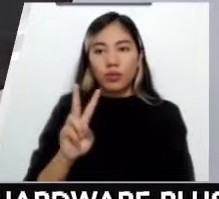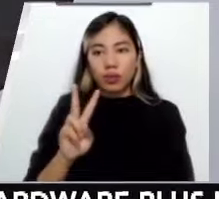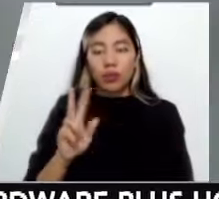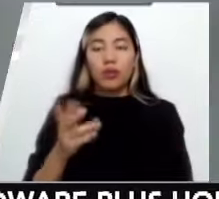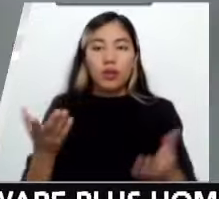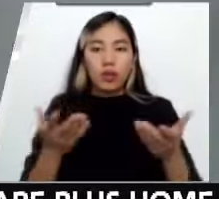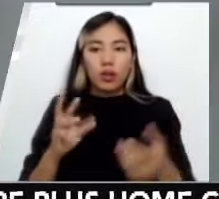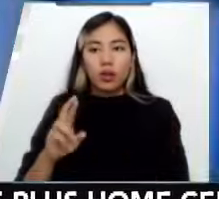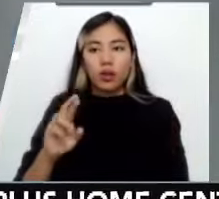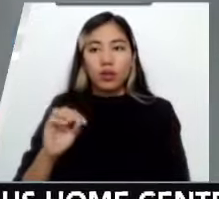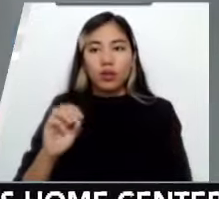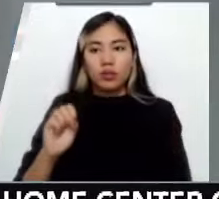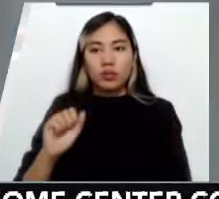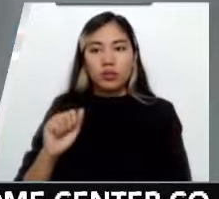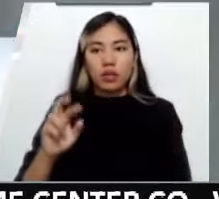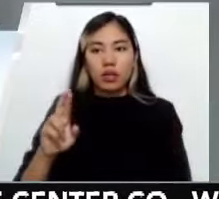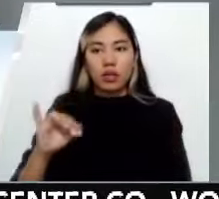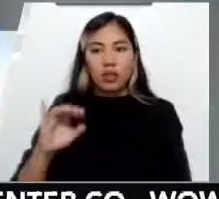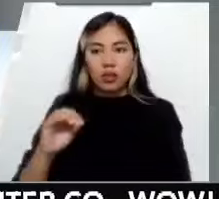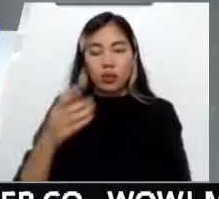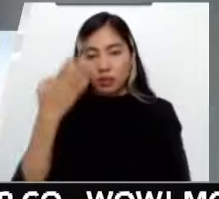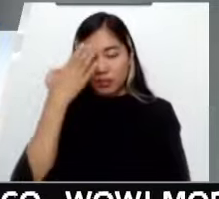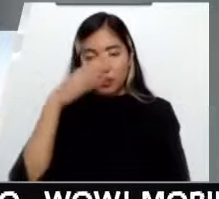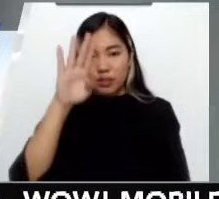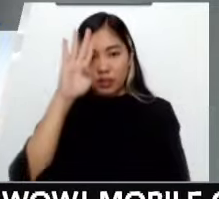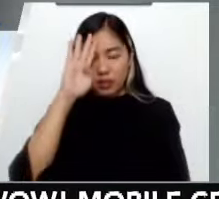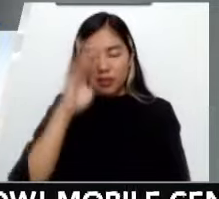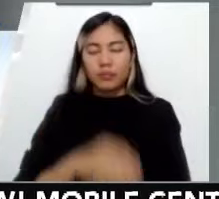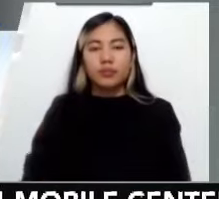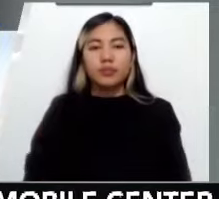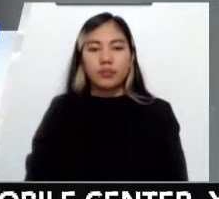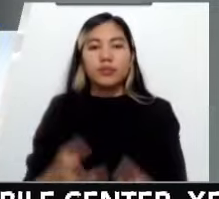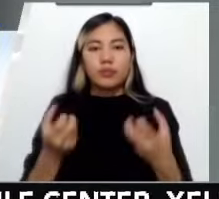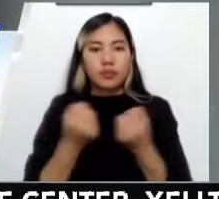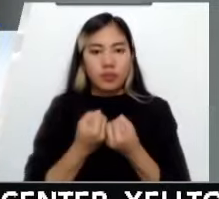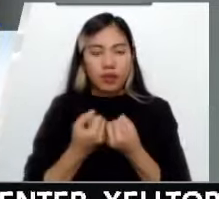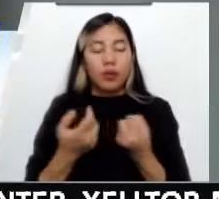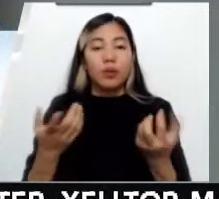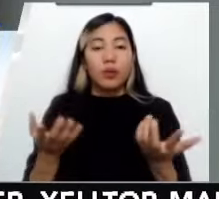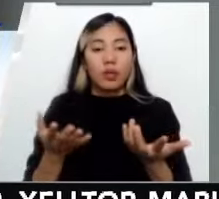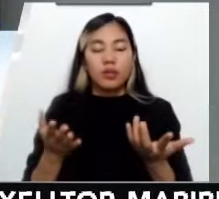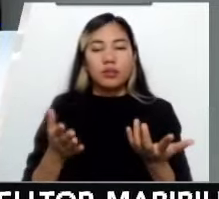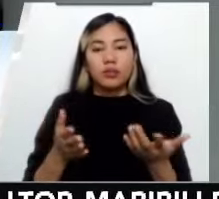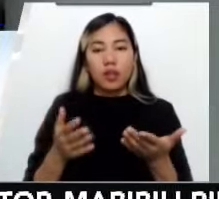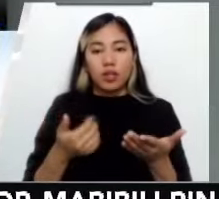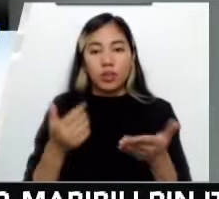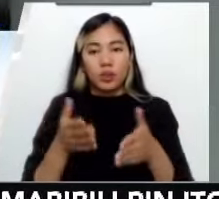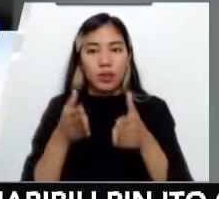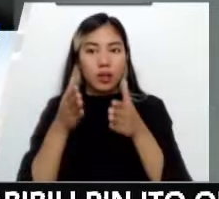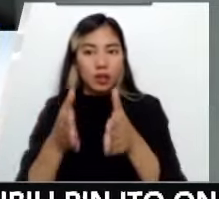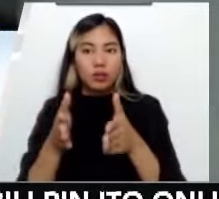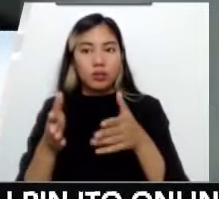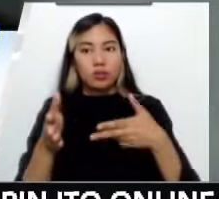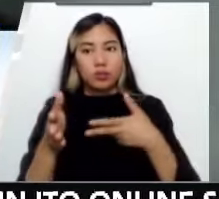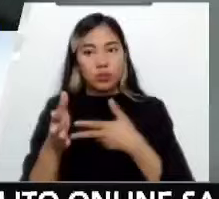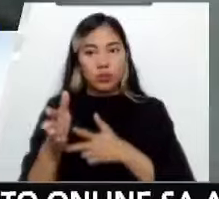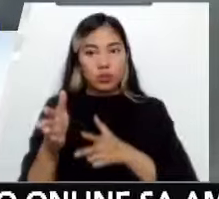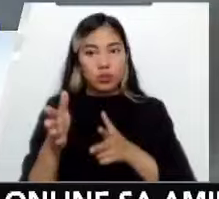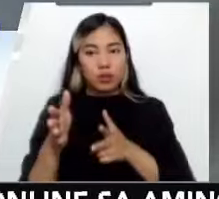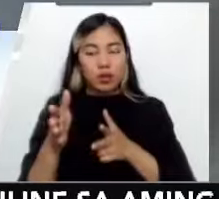Ang isang mga otoridad na kasalubong ng mga motorsiklo ang AUV sa kabilang lane nang nag-overtake ito sa isa pang